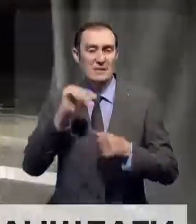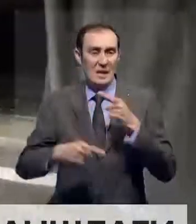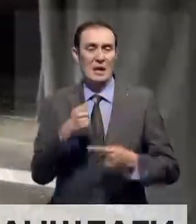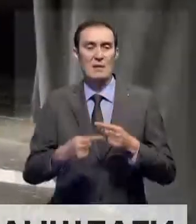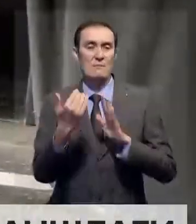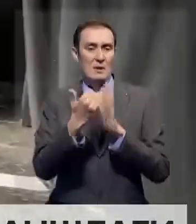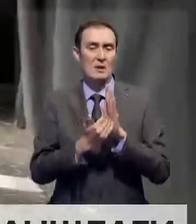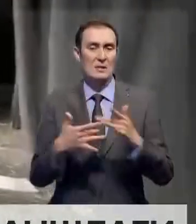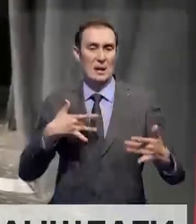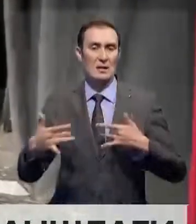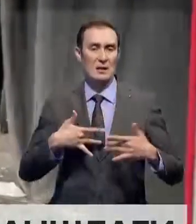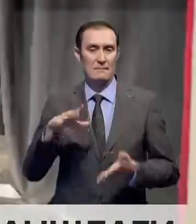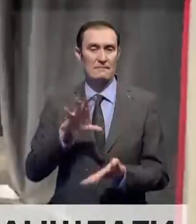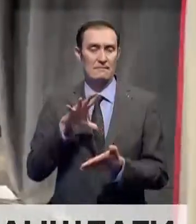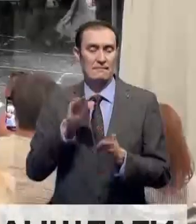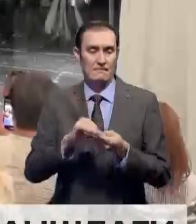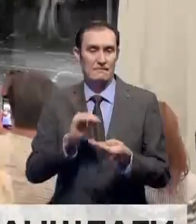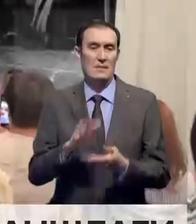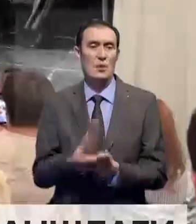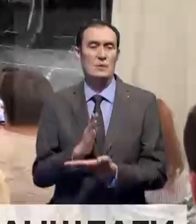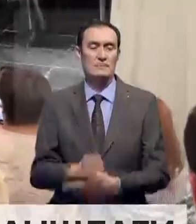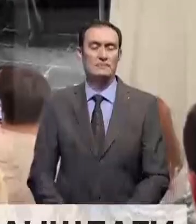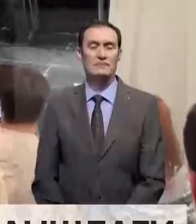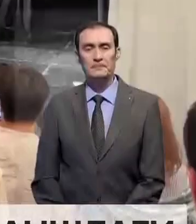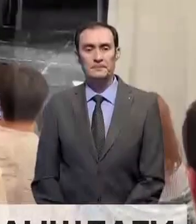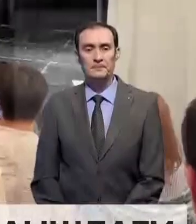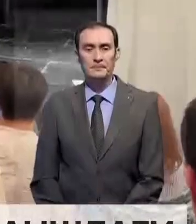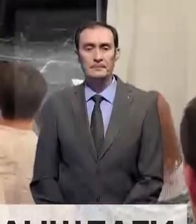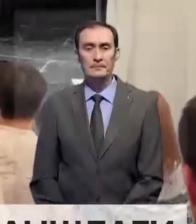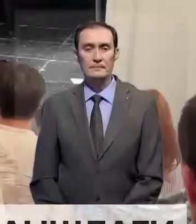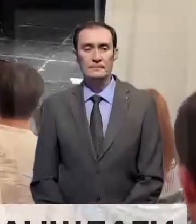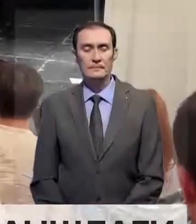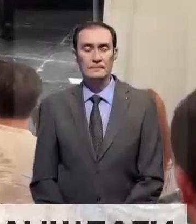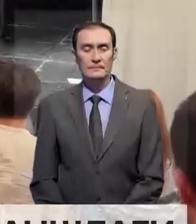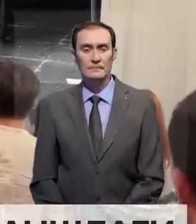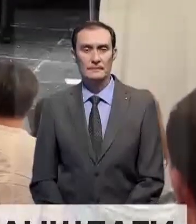репертуаре театра. Юлия Тужилкина, Шалва Сурмилашвили, Хабар 24, Грузия, Тбилиси.